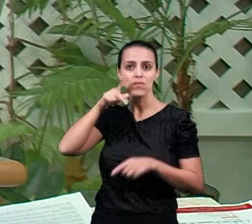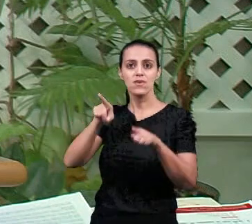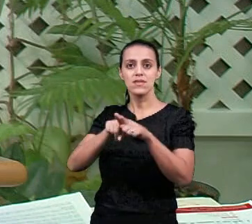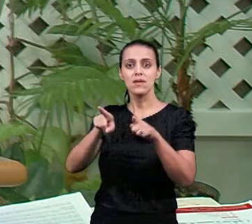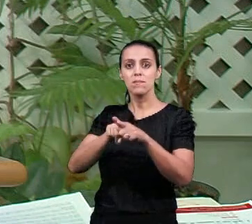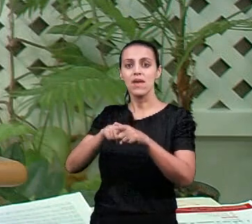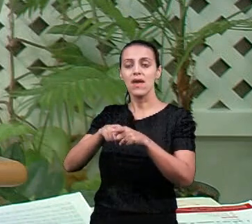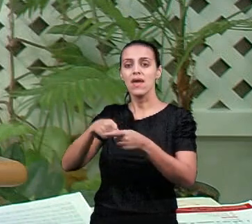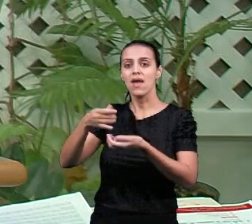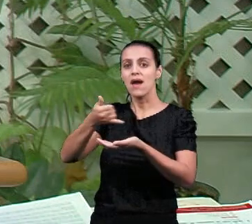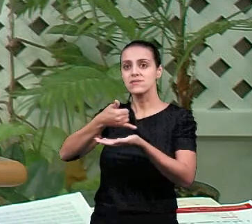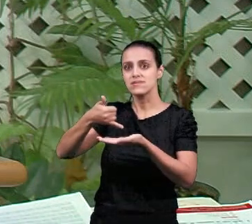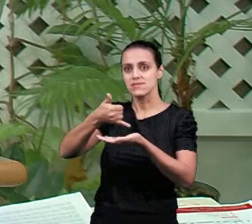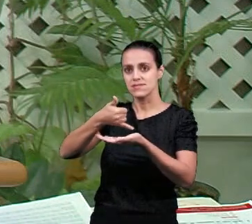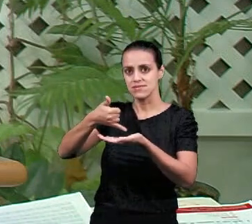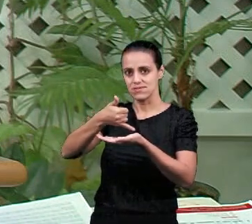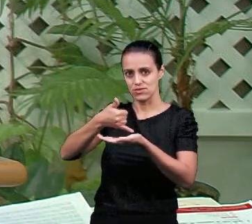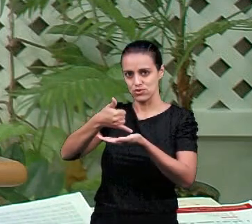L'huile